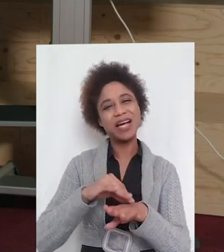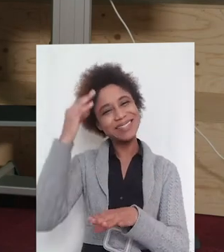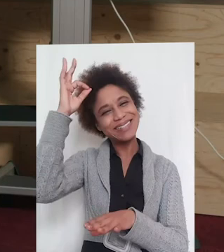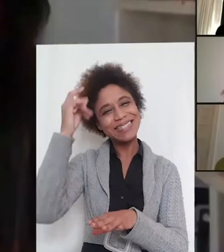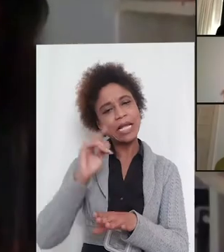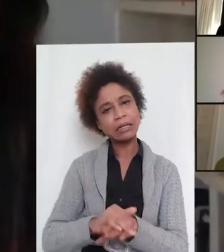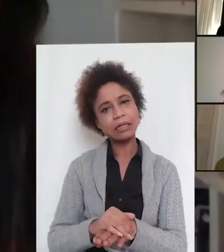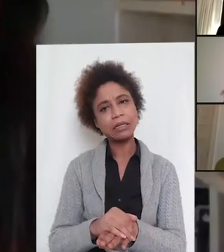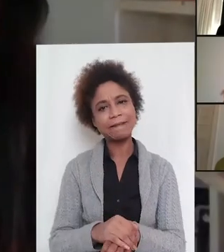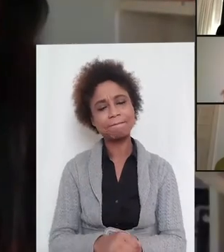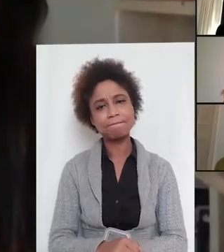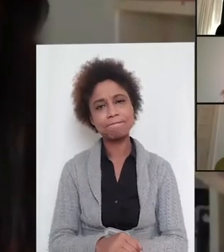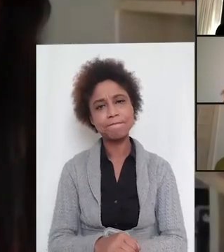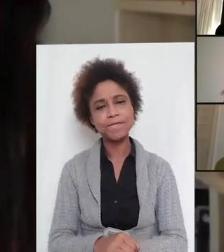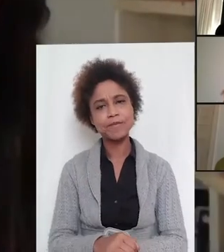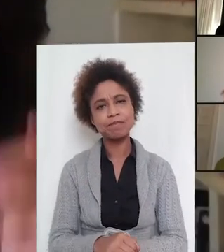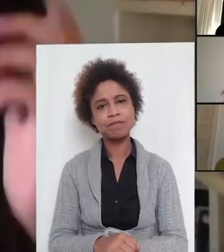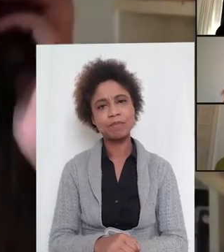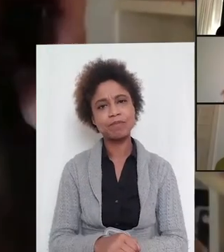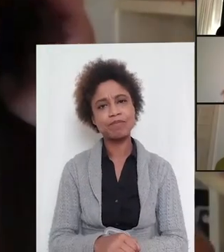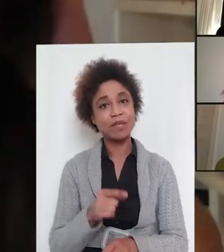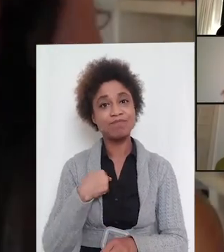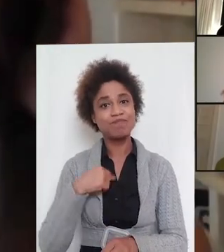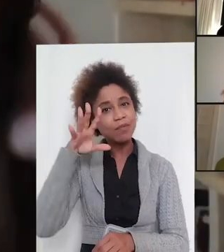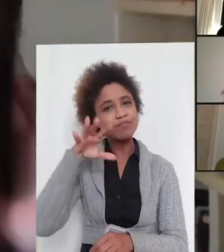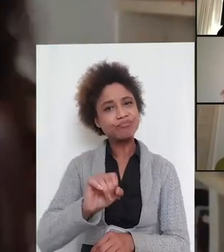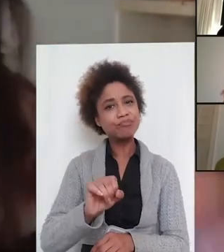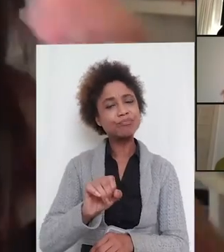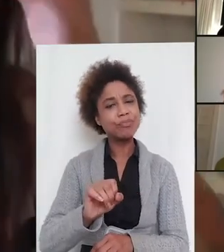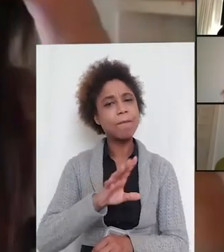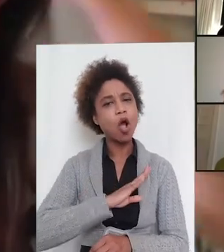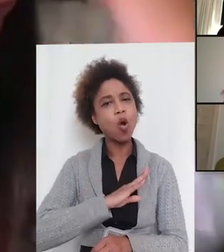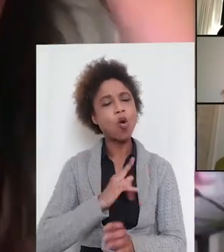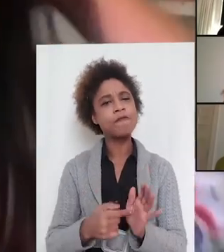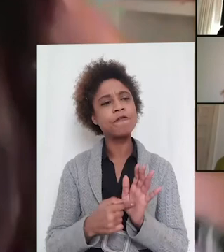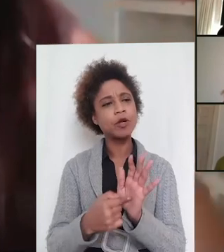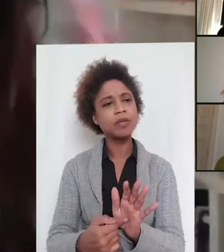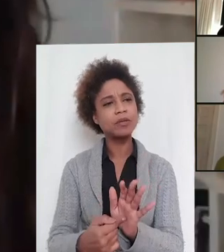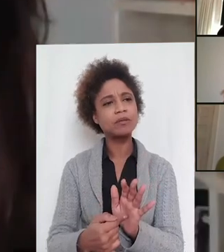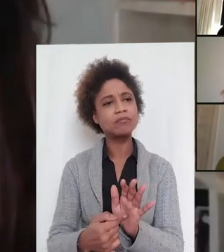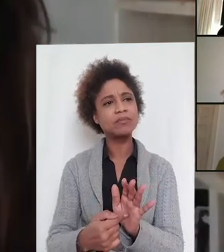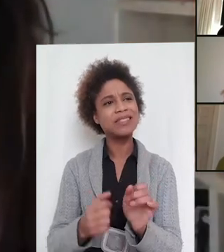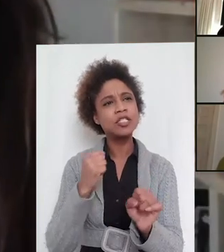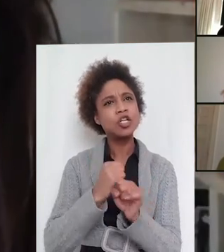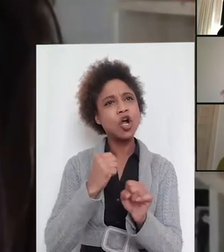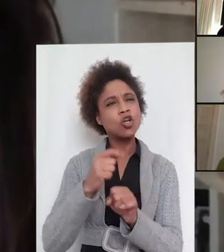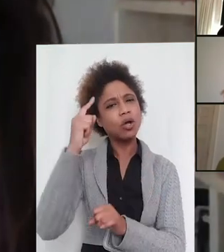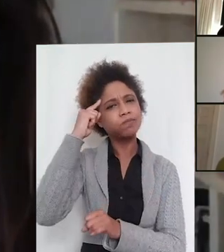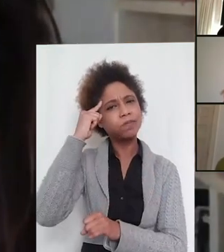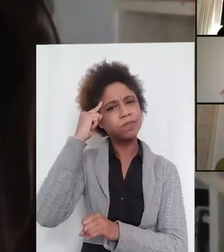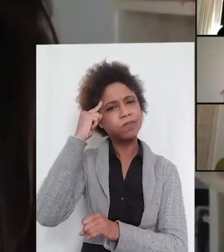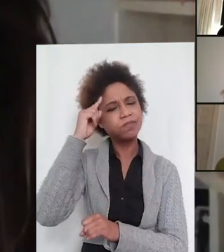geleerd is dat, dit herken ik, en ook bijvoorbeeld dat je toch achterkomt dat